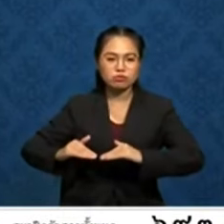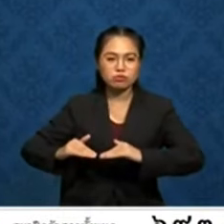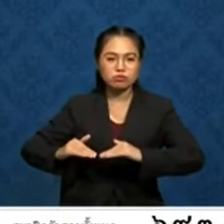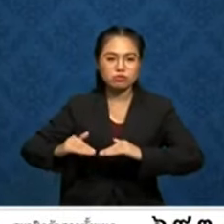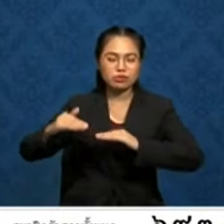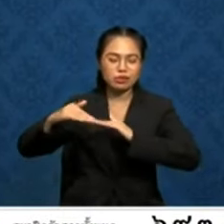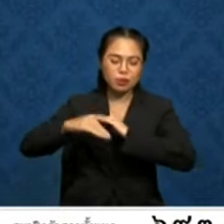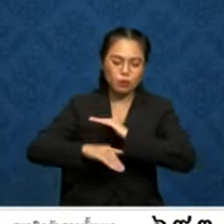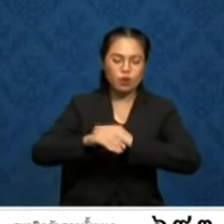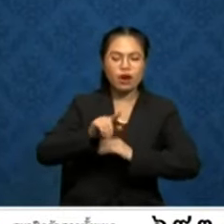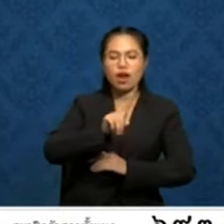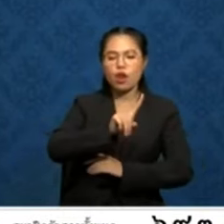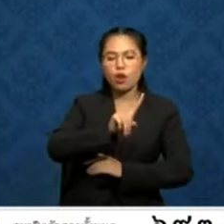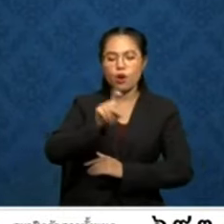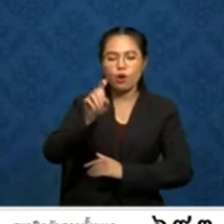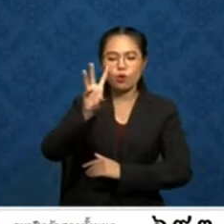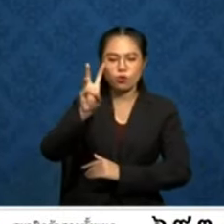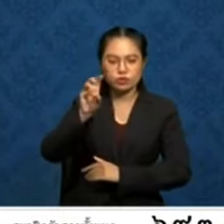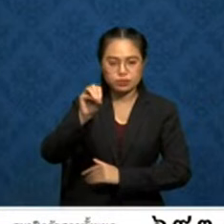ร้อยละ60